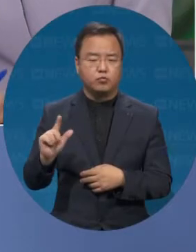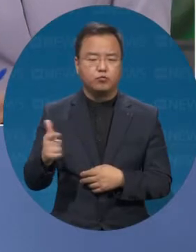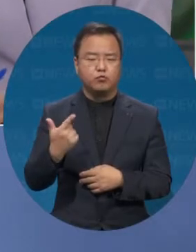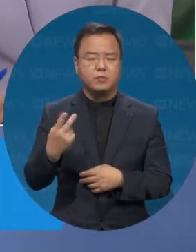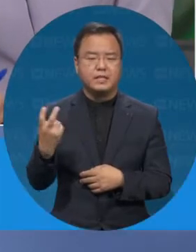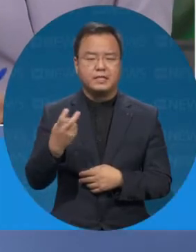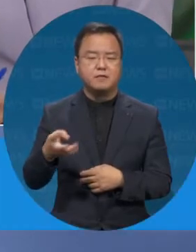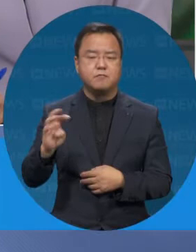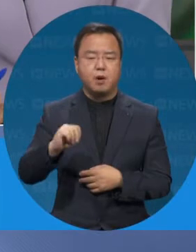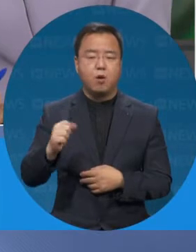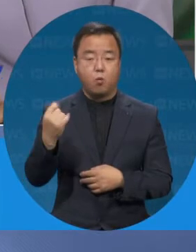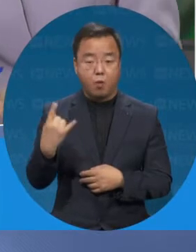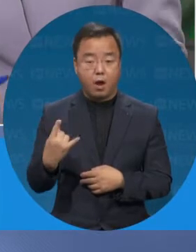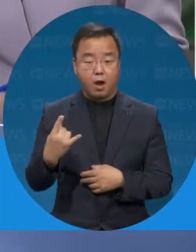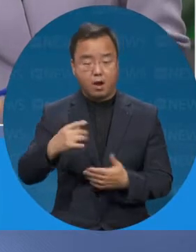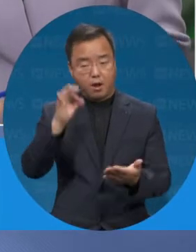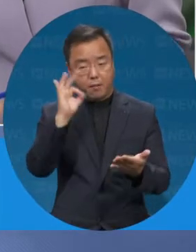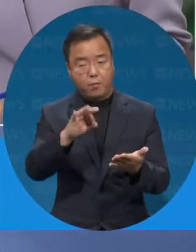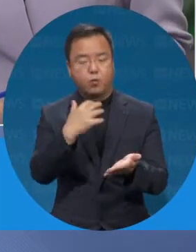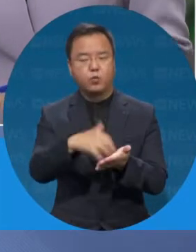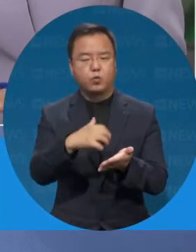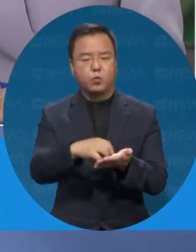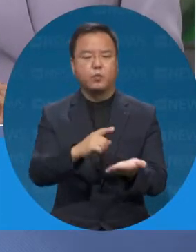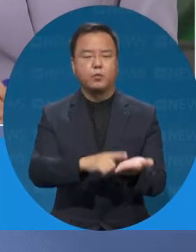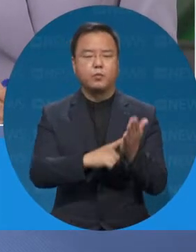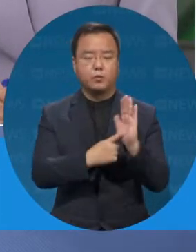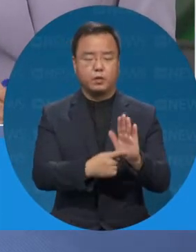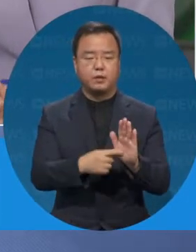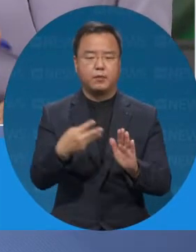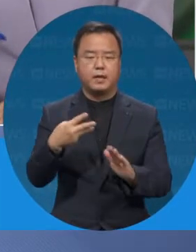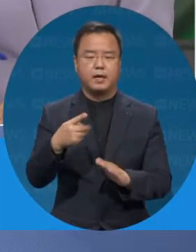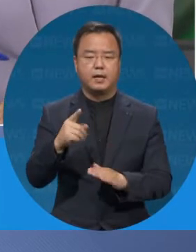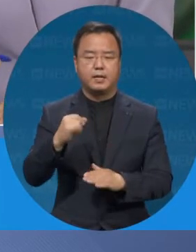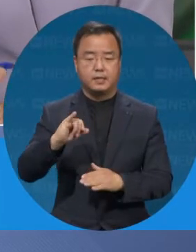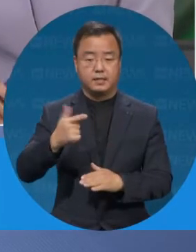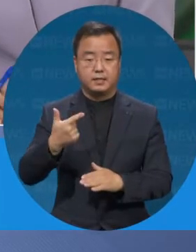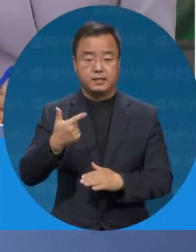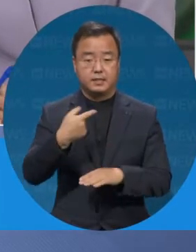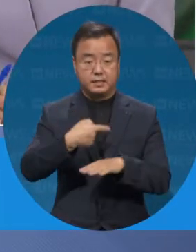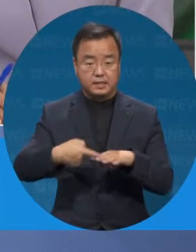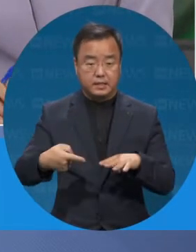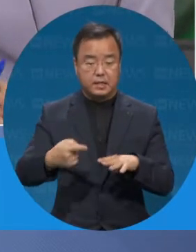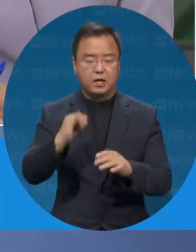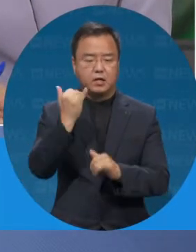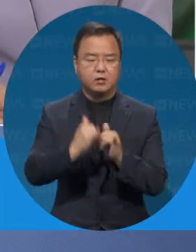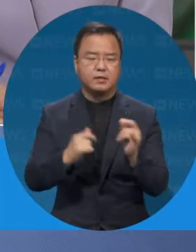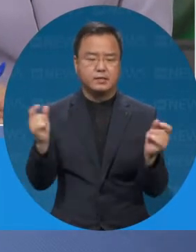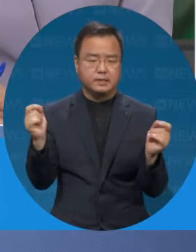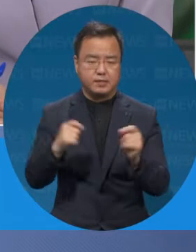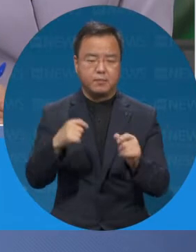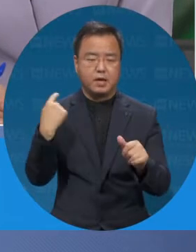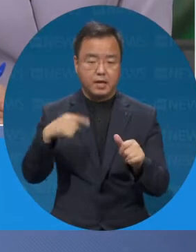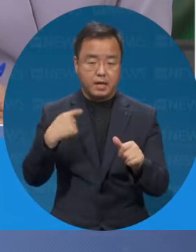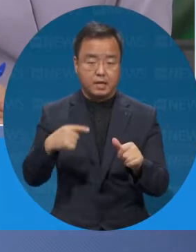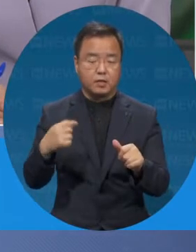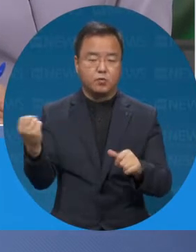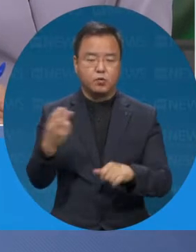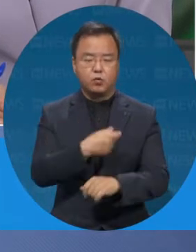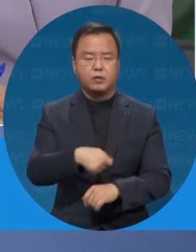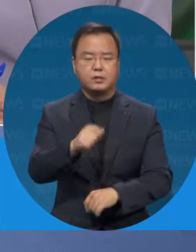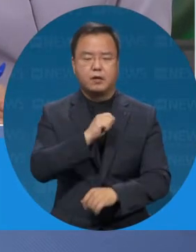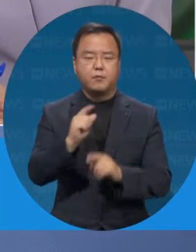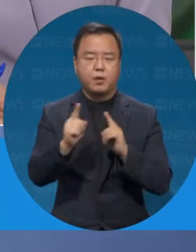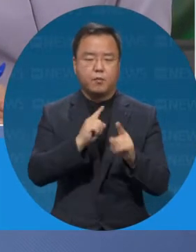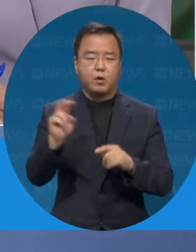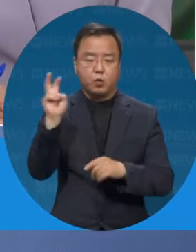이상의 조회수를 기록했다고 보도를 했습니다. 예. 이 라틴계 역사를 짧은 영상으로 가르치는 계정부터 이 스페인어로 노래하거나